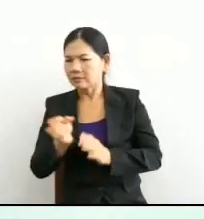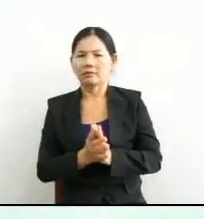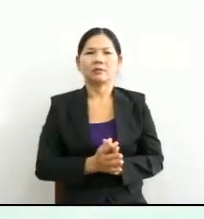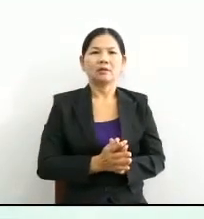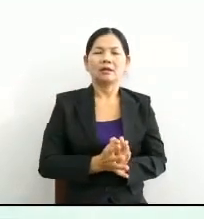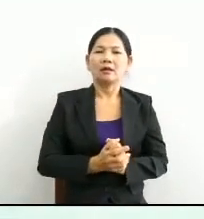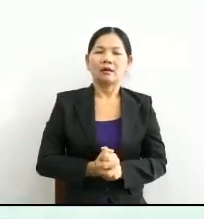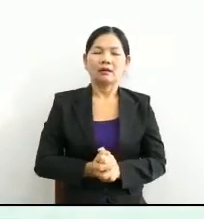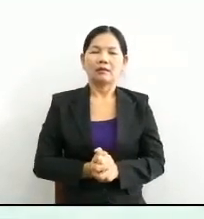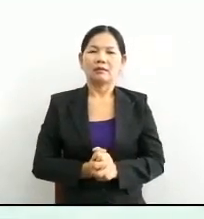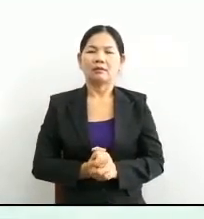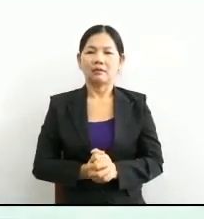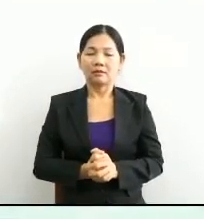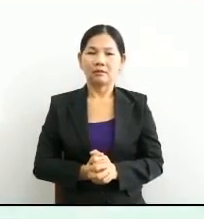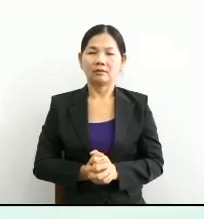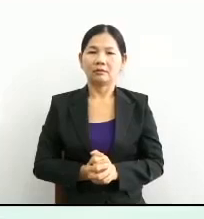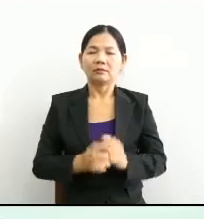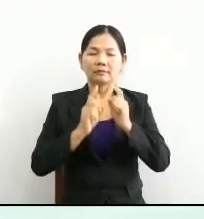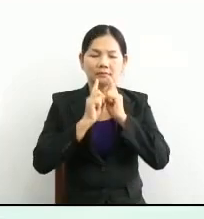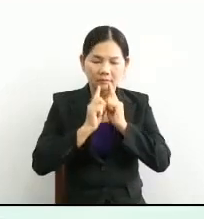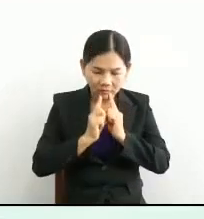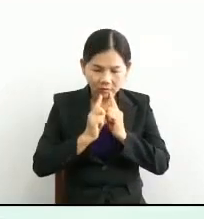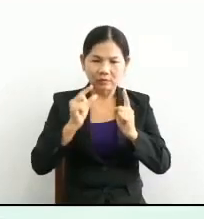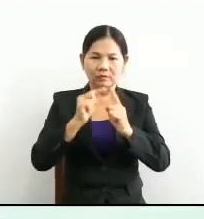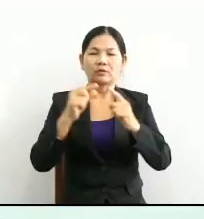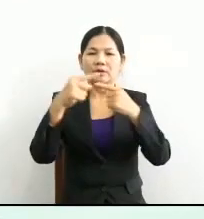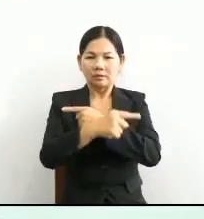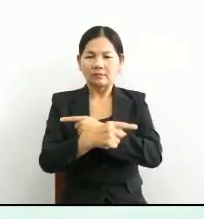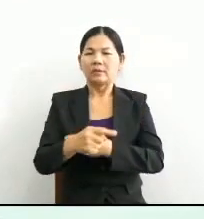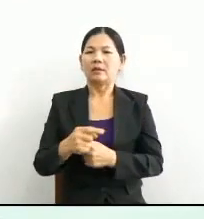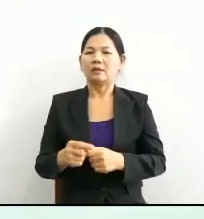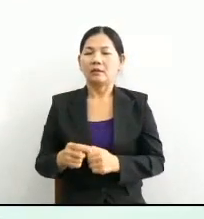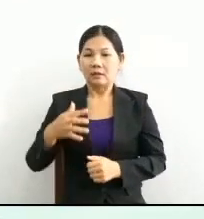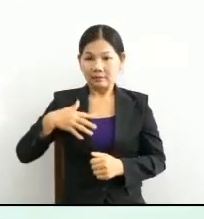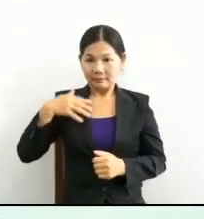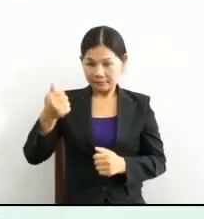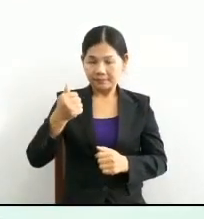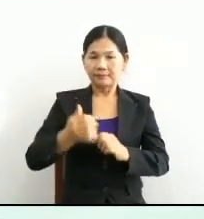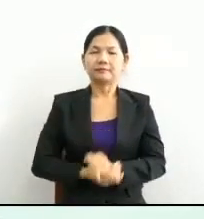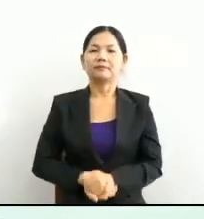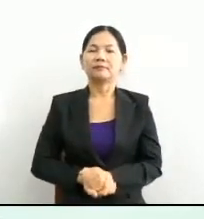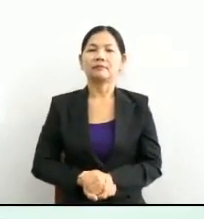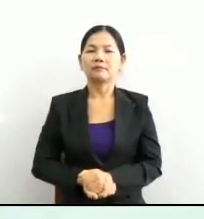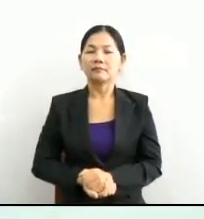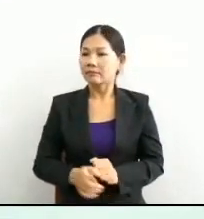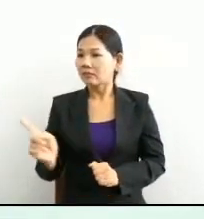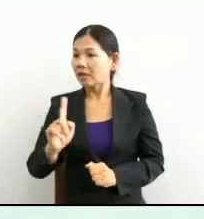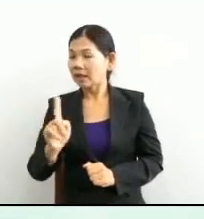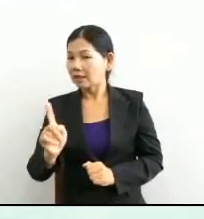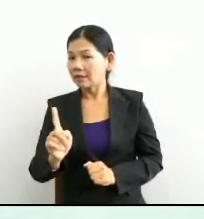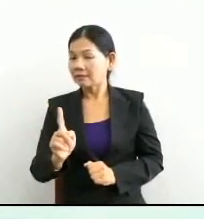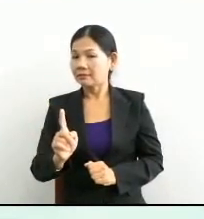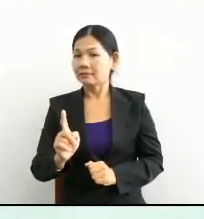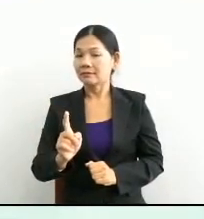chà lọ nè con lọ nè nhưng chẳng là lấy dưới mình chọc nơi ca rau bạc để sạp hời nè khu ai con tê rộng một tiết được ấy ạ con đăng